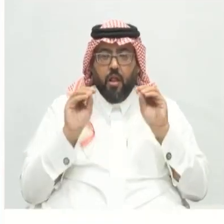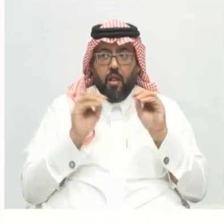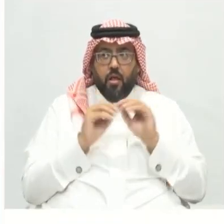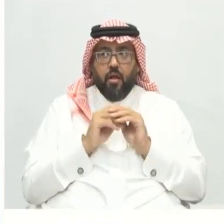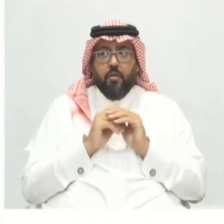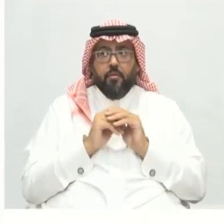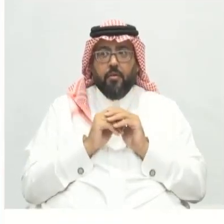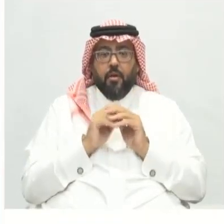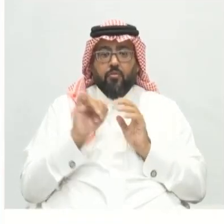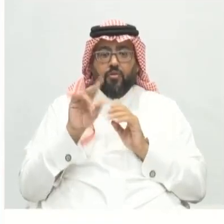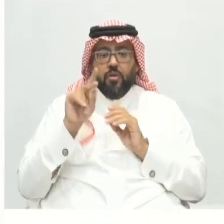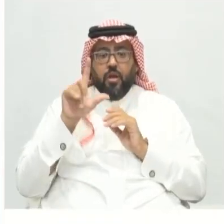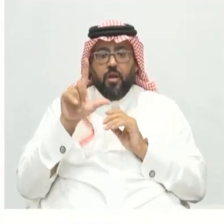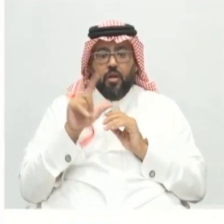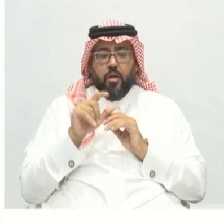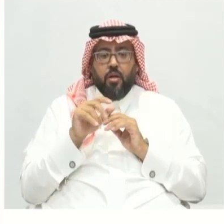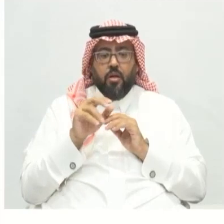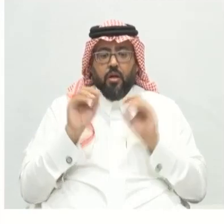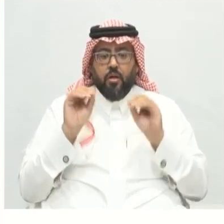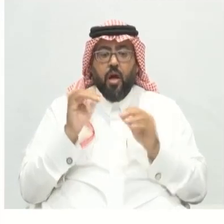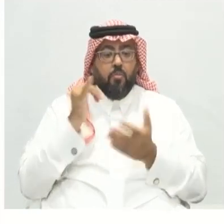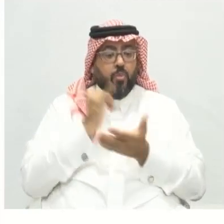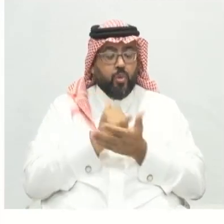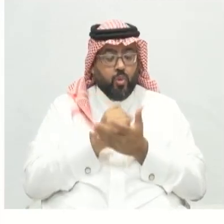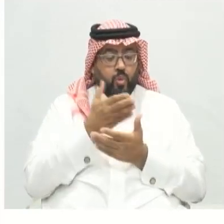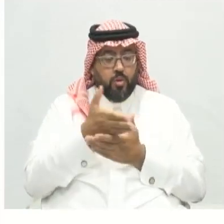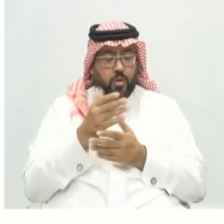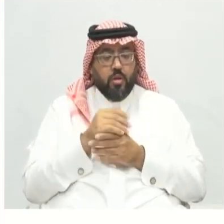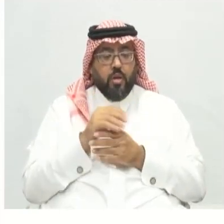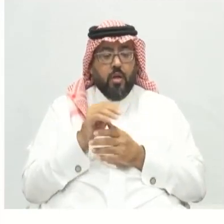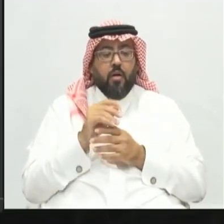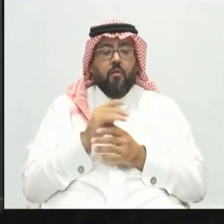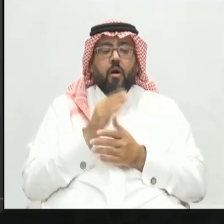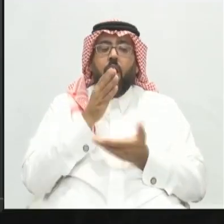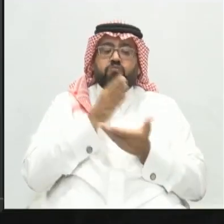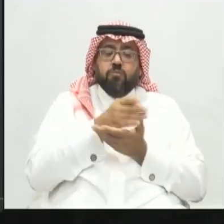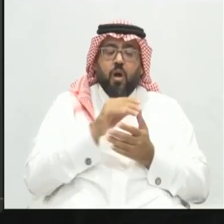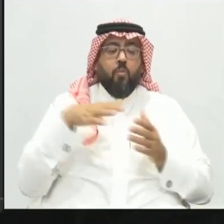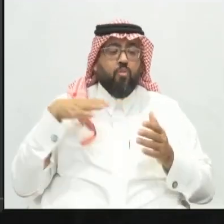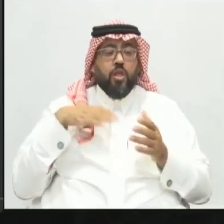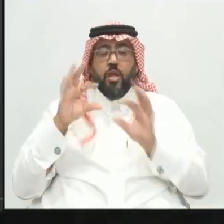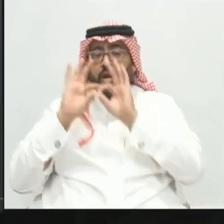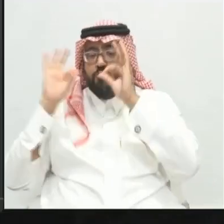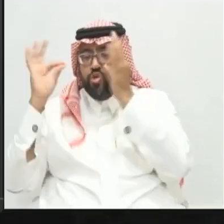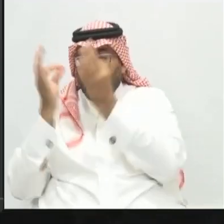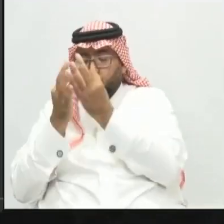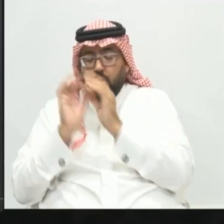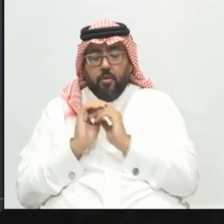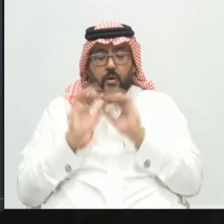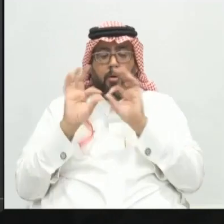اذا مصطلح اصحاب المصلحه تكلمنا عن مدير المشروع